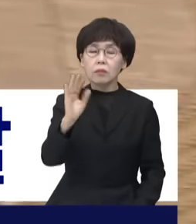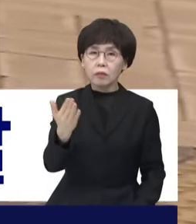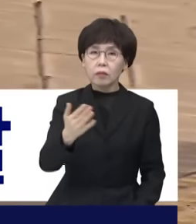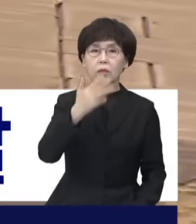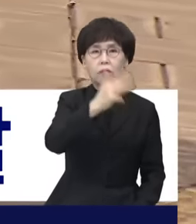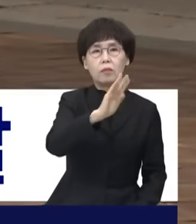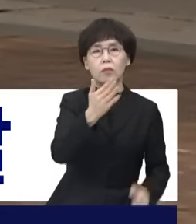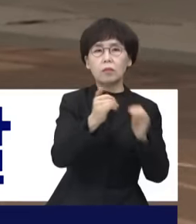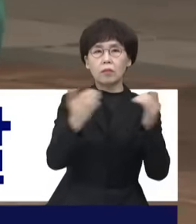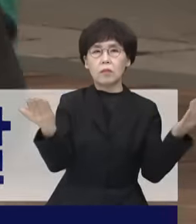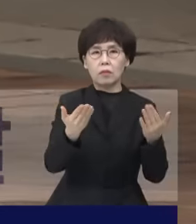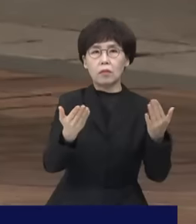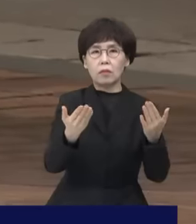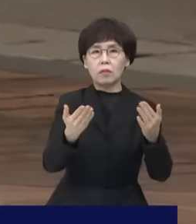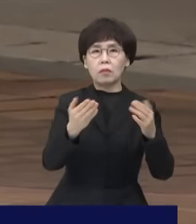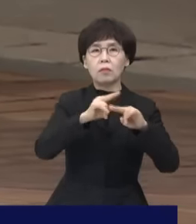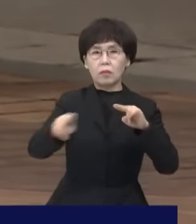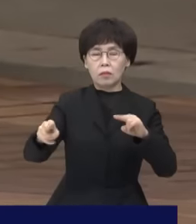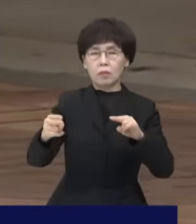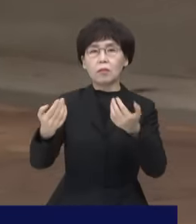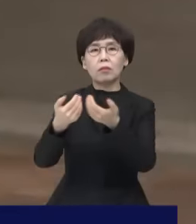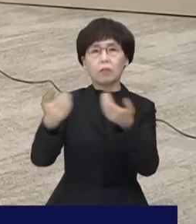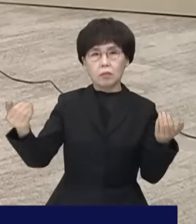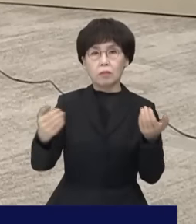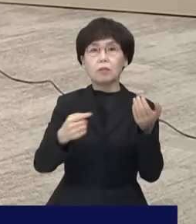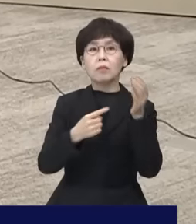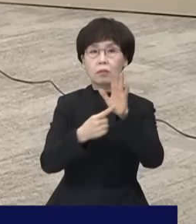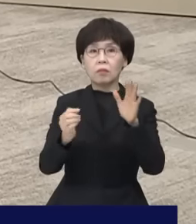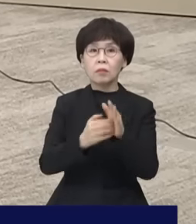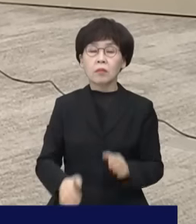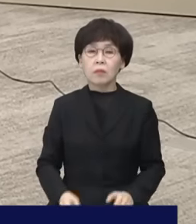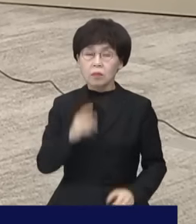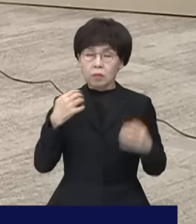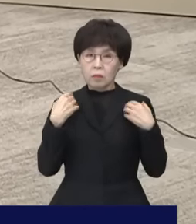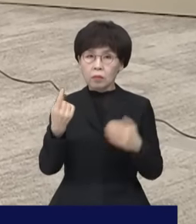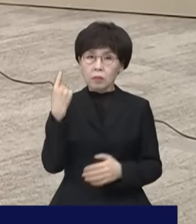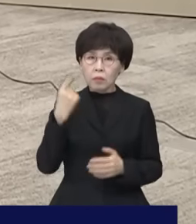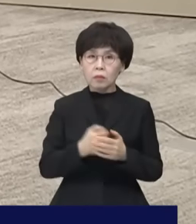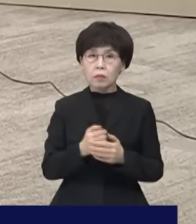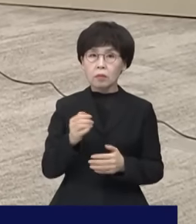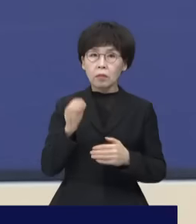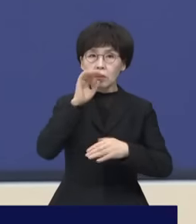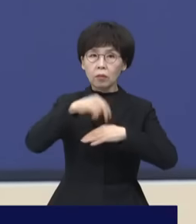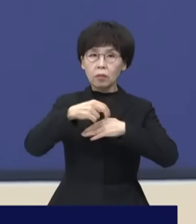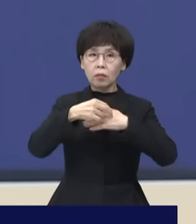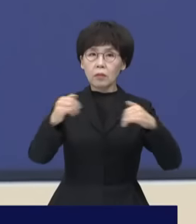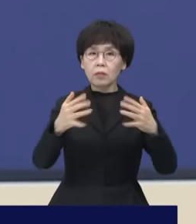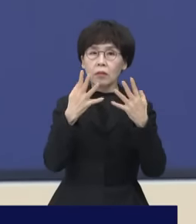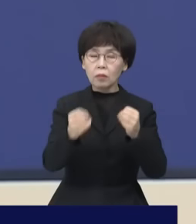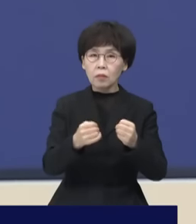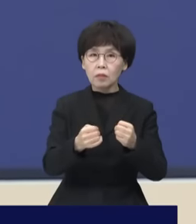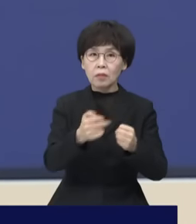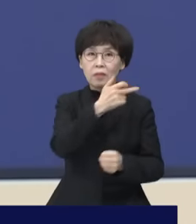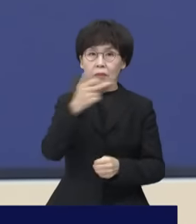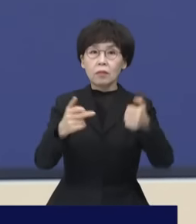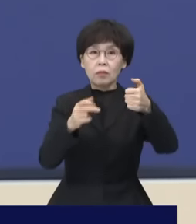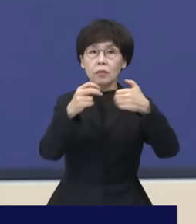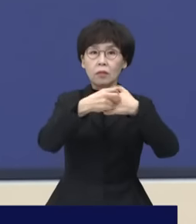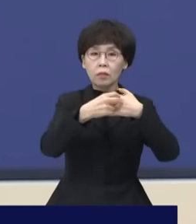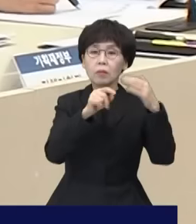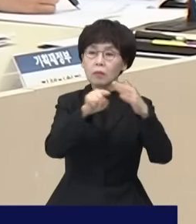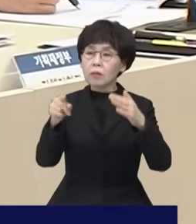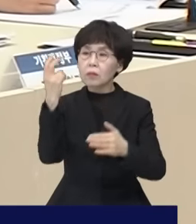8,900여 명이 근무지를 이탈한 것으로 확인됐습니다. 정부는 어제 전공의가 많은 상위 50개 병원을 현장